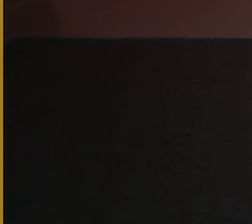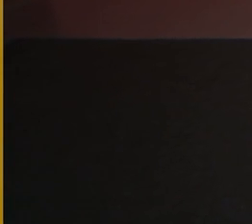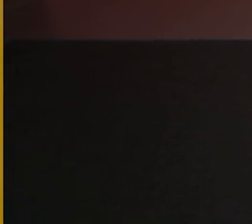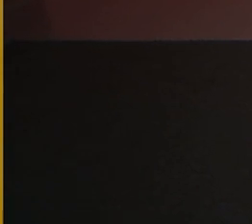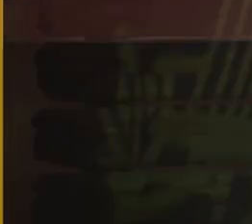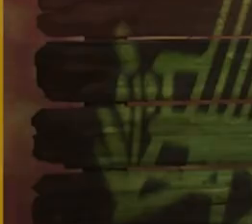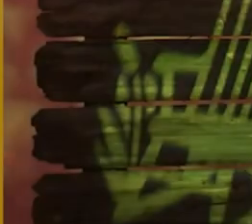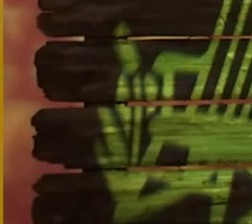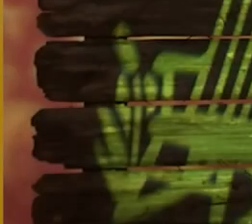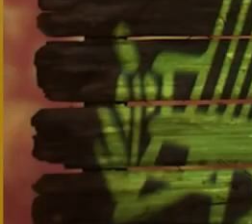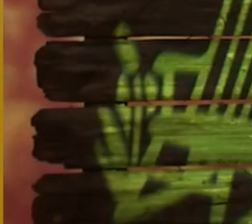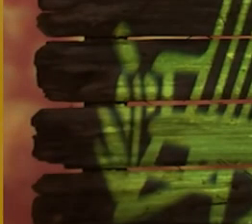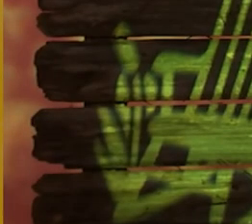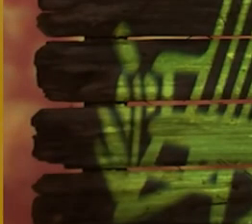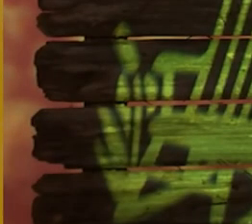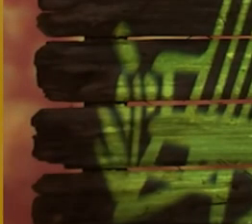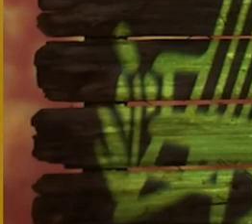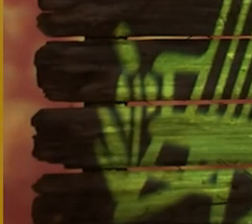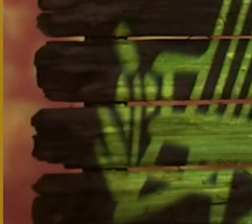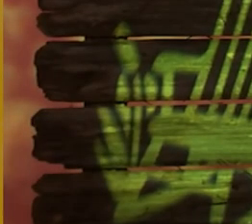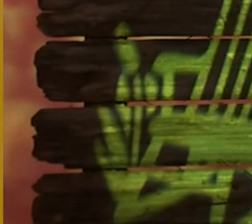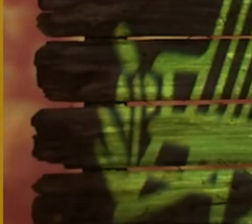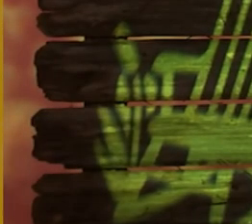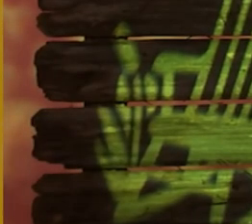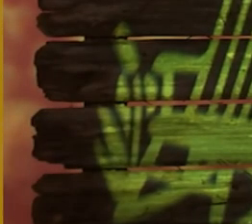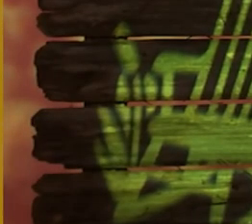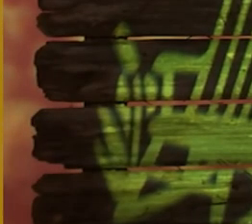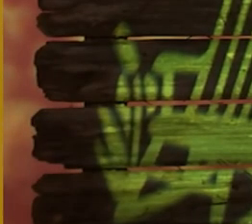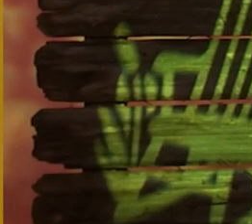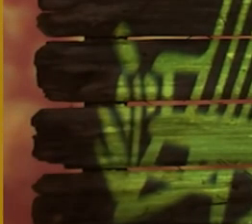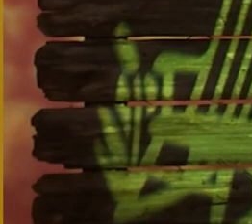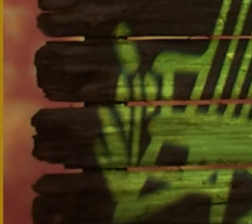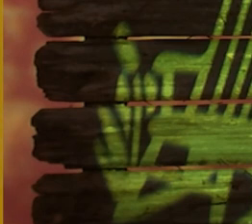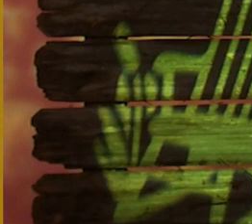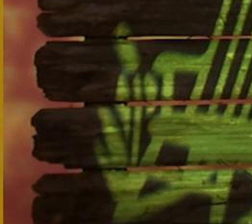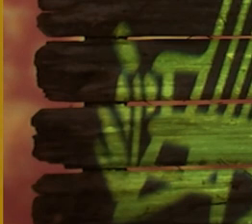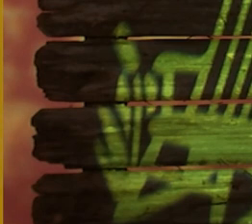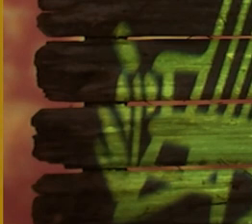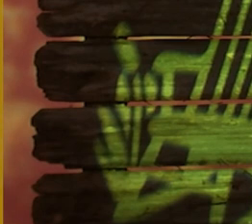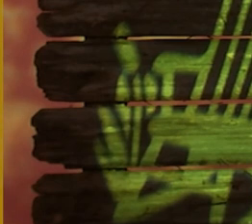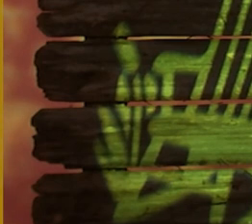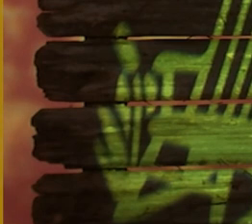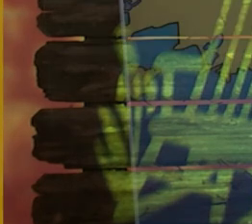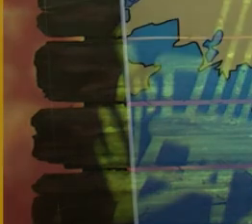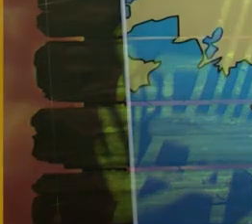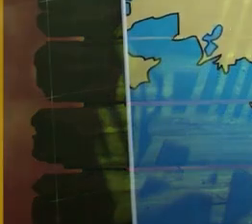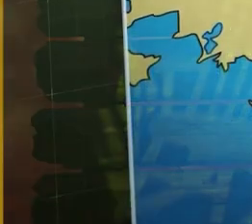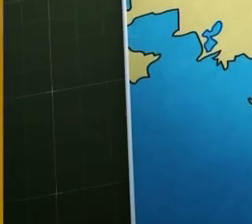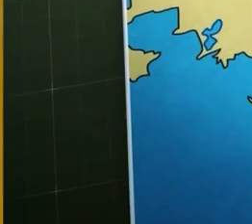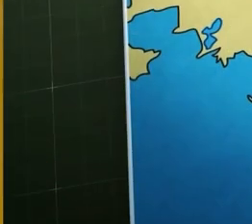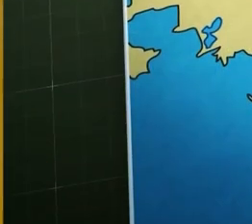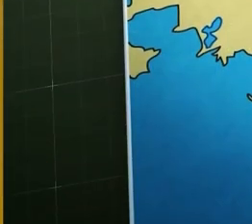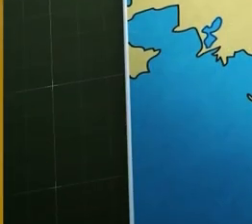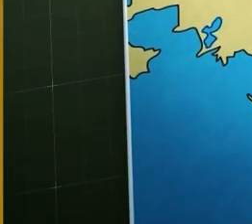Lafayette. On ouvre cette saison avec des infos importantes sur la tribu des Indiens de Pointe-aux-Chênes.